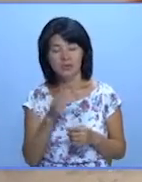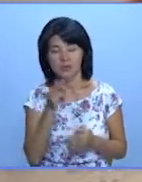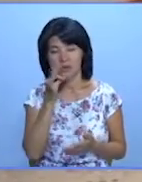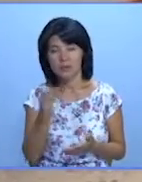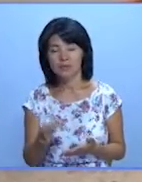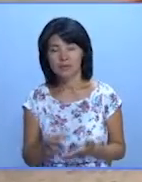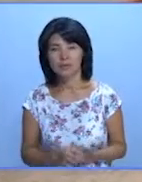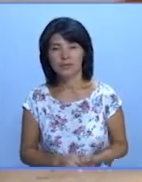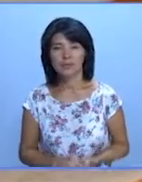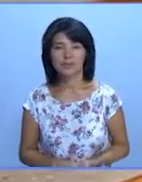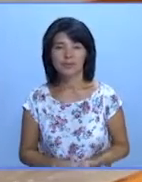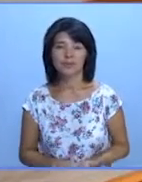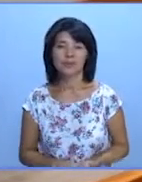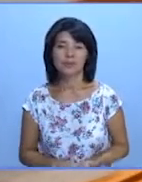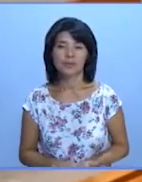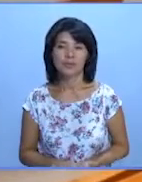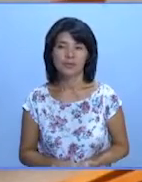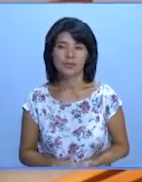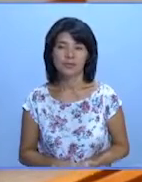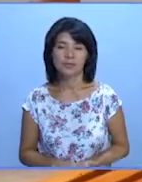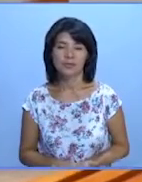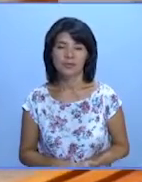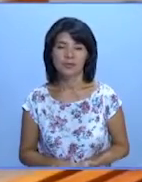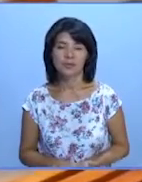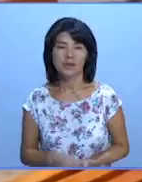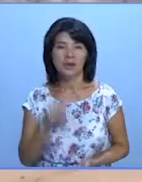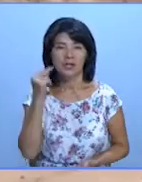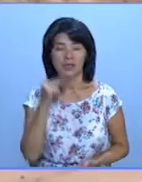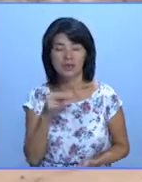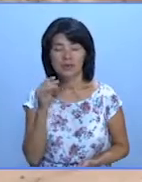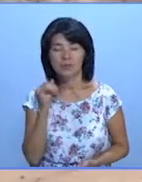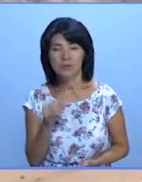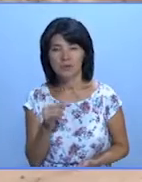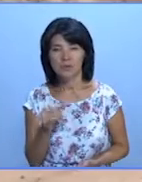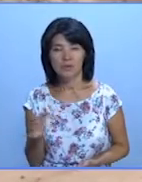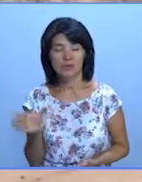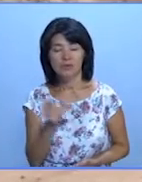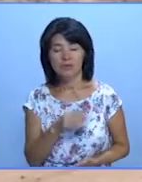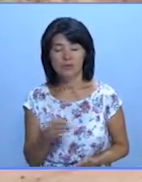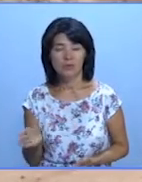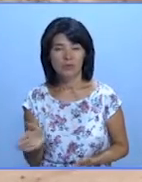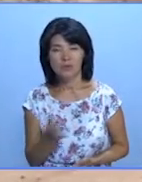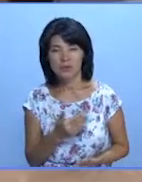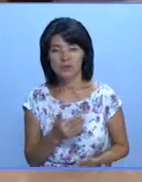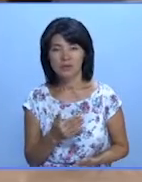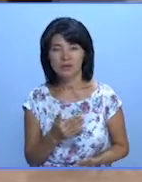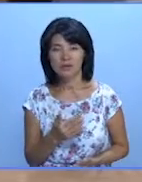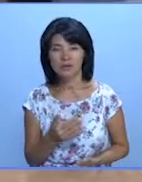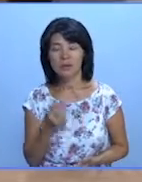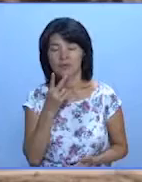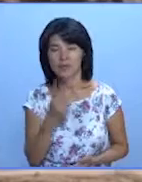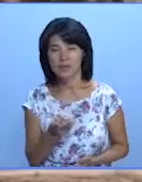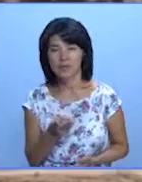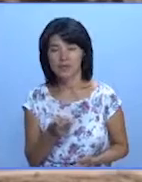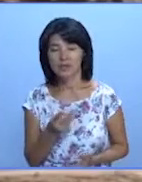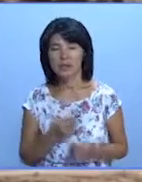шықты. Некачественно. Все вырывается, пожалуйста. Облыс әкімі Архангельская көшесінің тұрғындарымен де кездесті. Олар